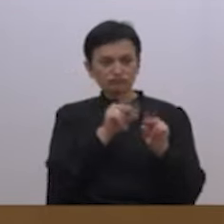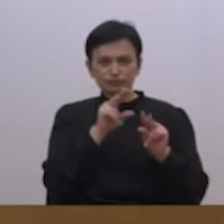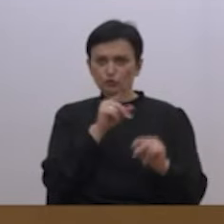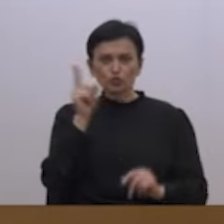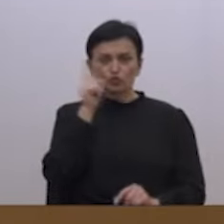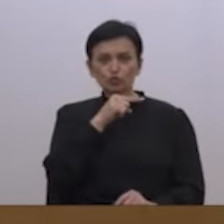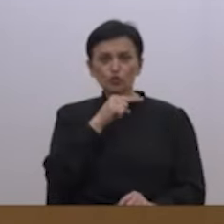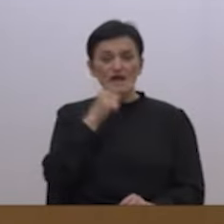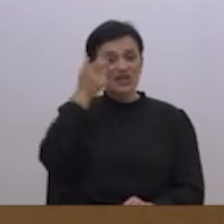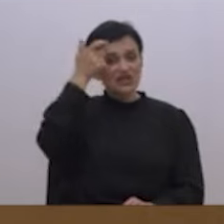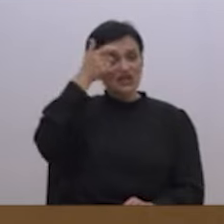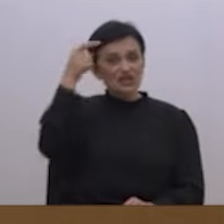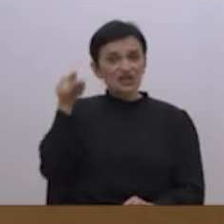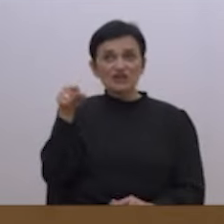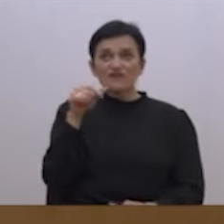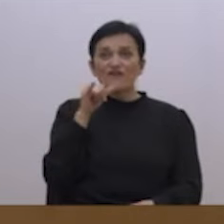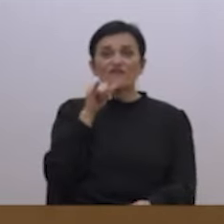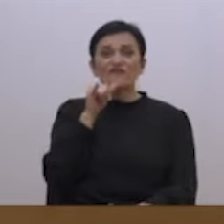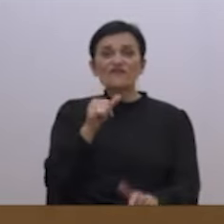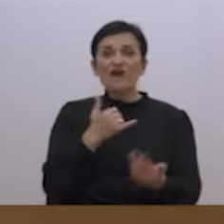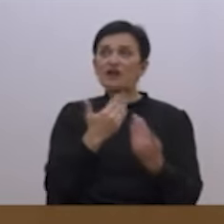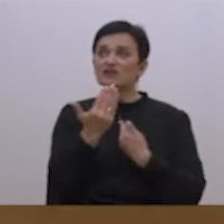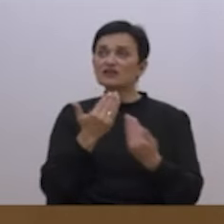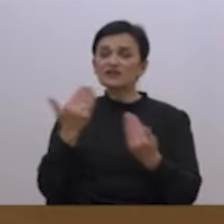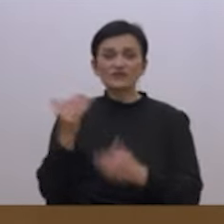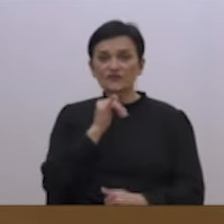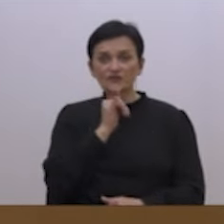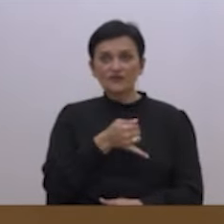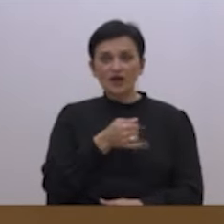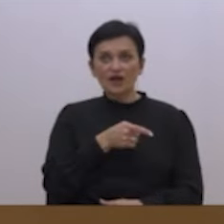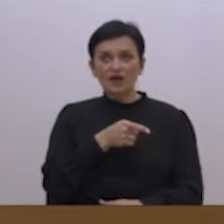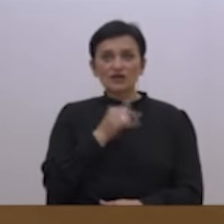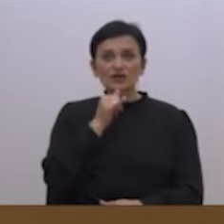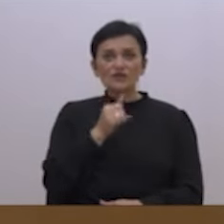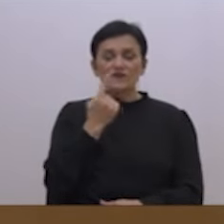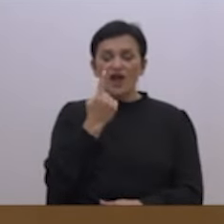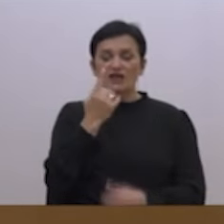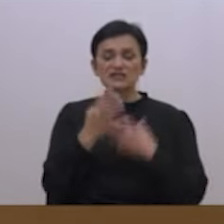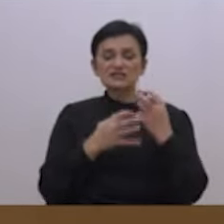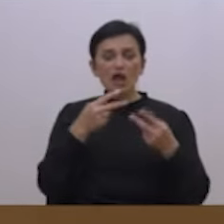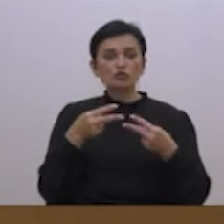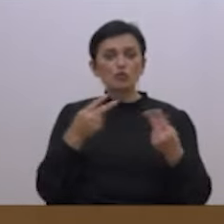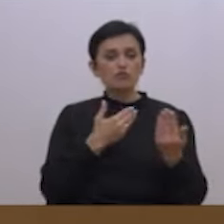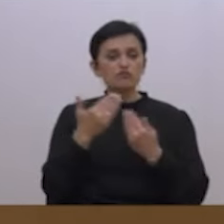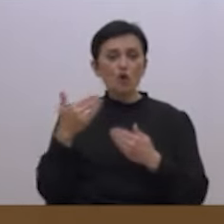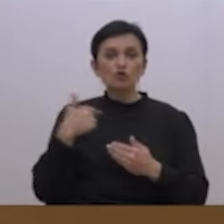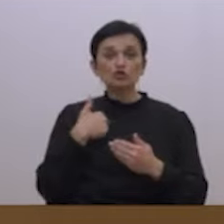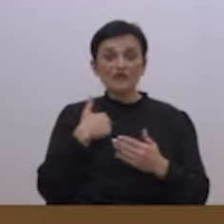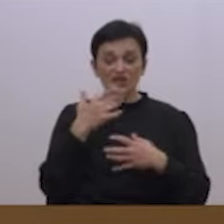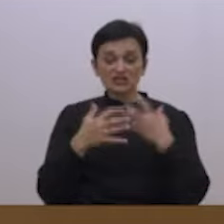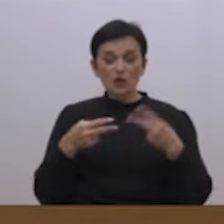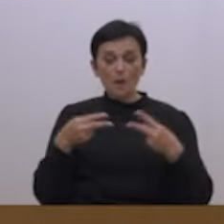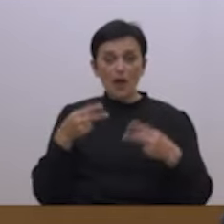ტყუილია, იმიტომ რომ ბიზინა ივანიშვილი ვერ დაალაგებს ვერავისთან. ვერ დაალაგებს ვერცერთ საერთაშორისო პარტნიორთან, იმიტომ რომ ჩვენმა საერთაშორისო